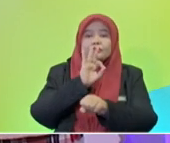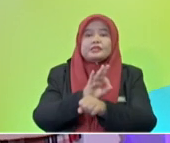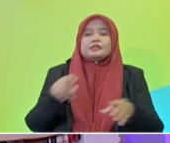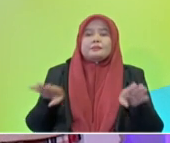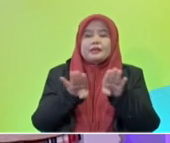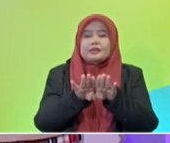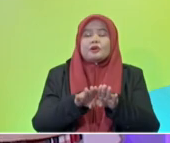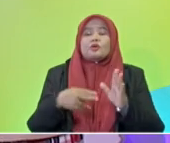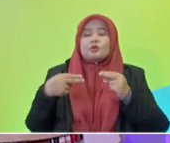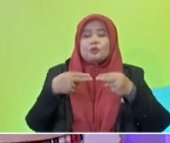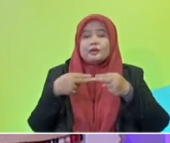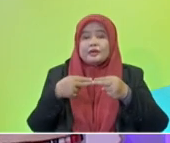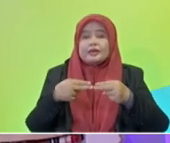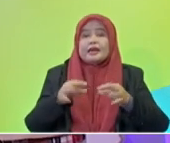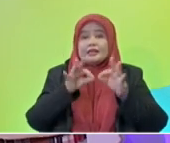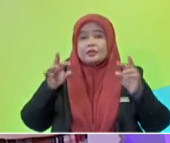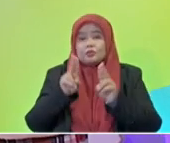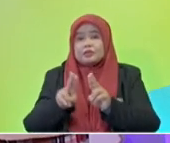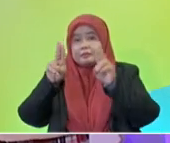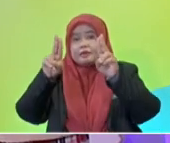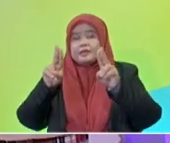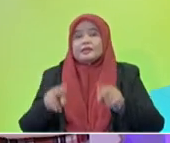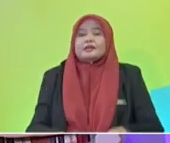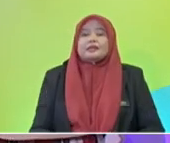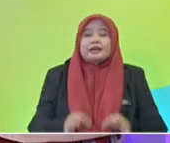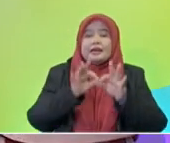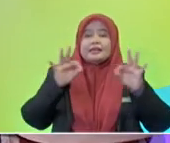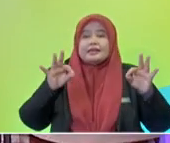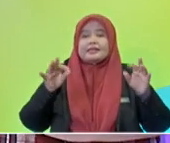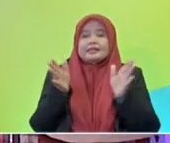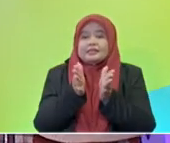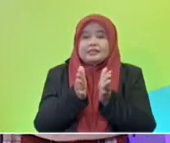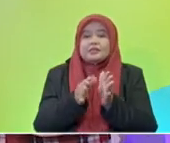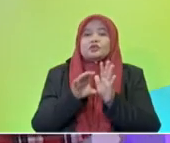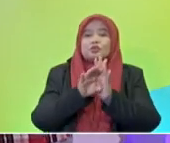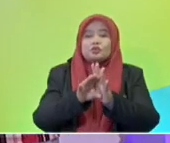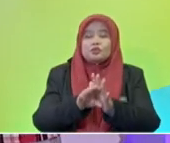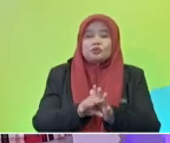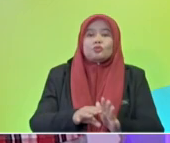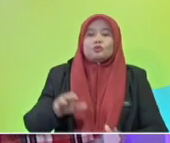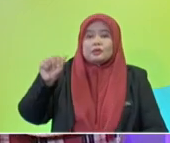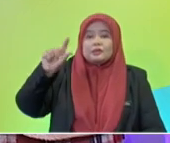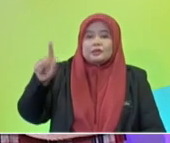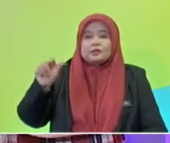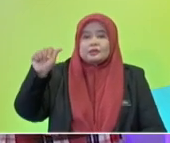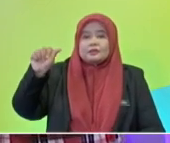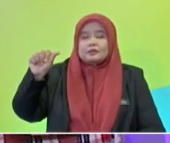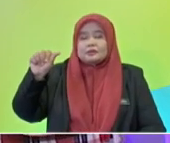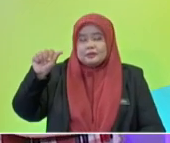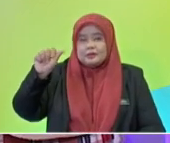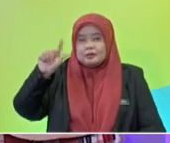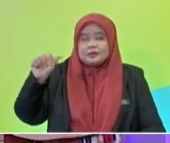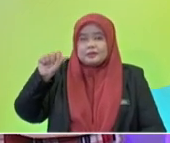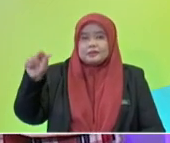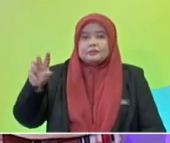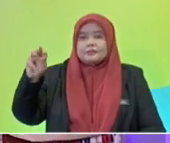menghubungkan ayat utama dan juga ayat kecil contohnya Azman memberitahu memberitahu apa memberitahu